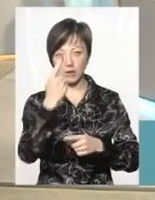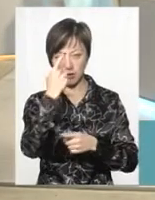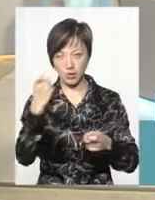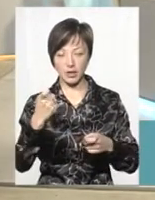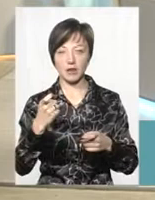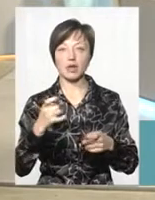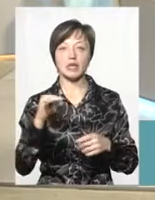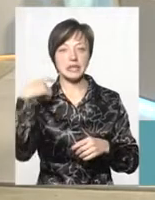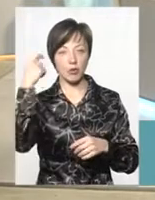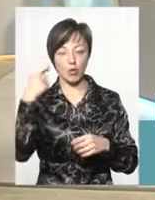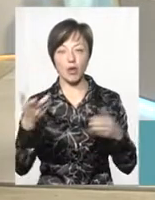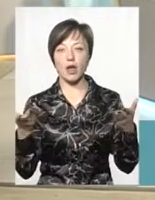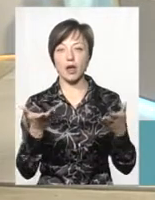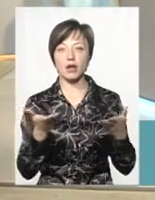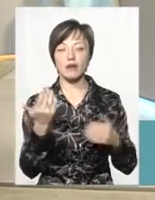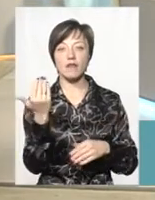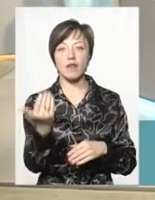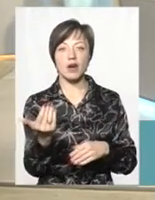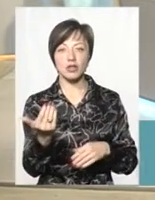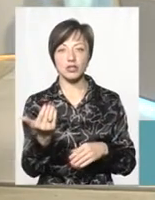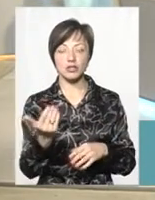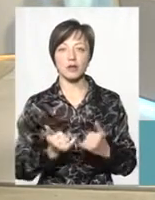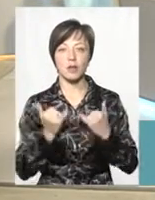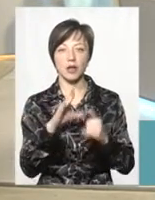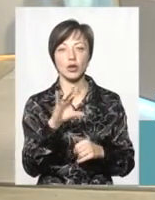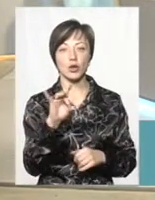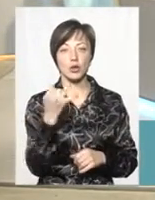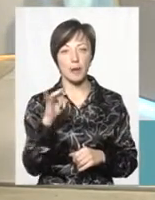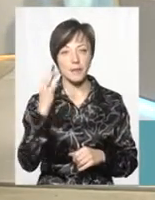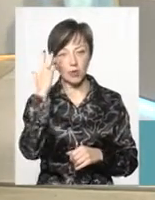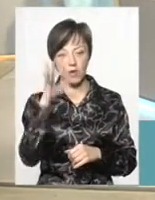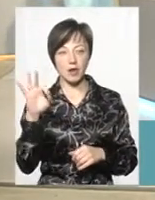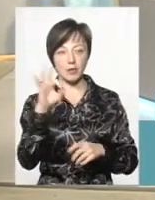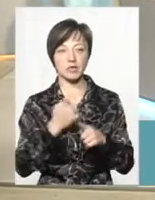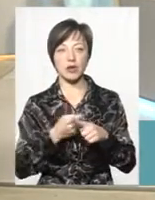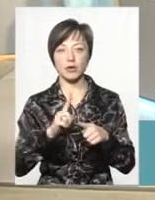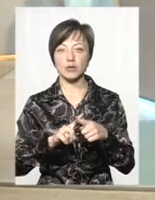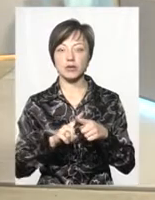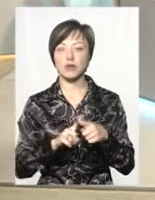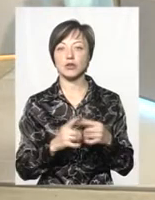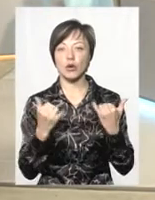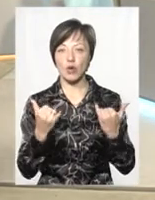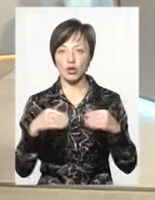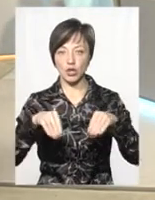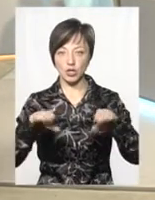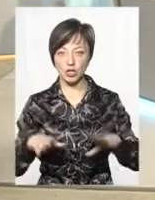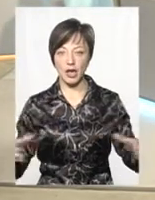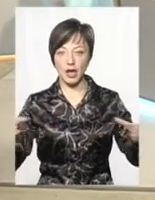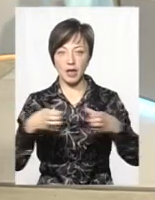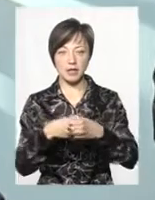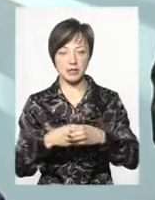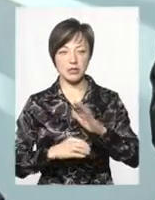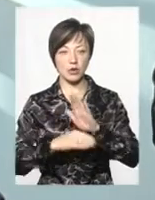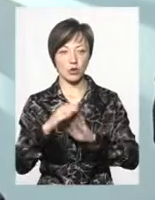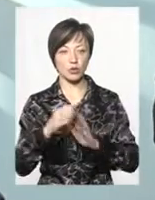інформація зі Стамбулу. Які ваші, пане Юрію, от міркування стосовно сьогоднішніх рішень синоду?